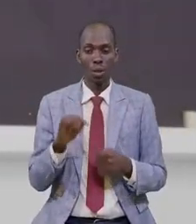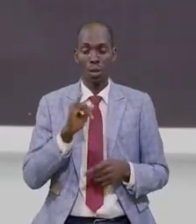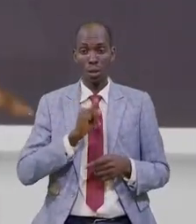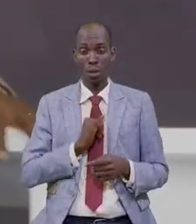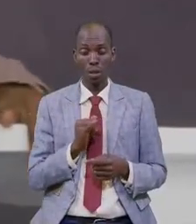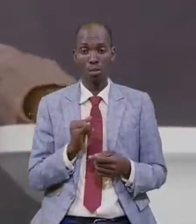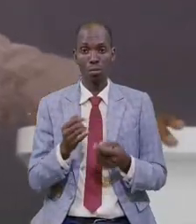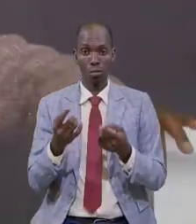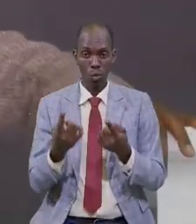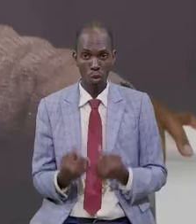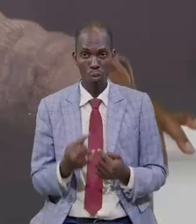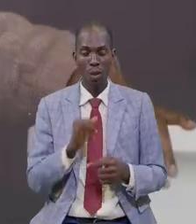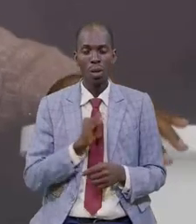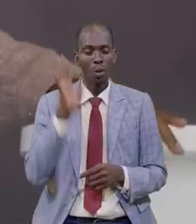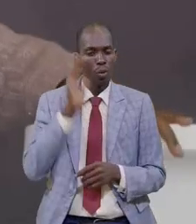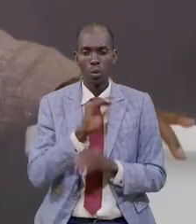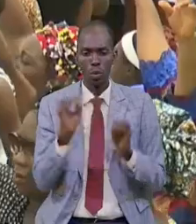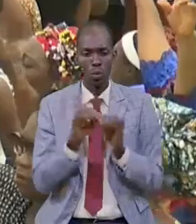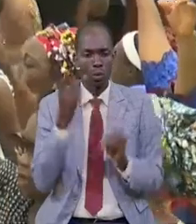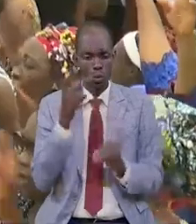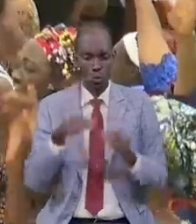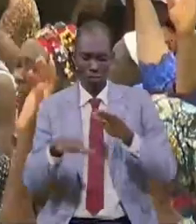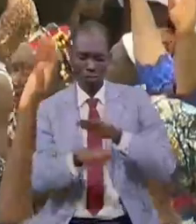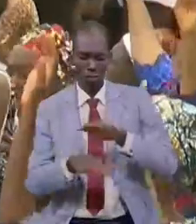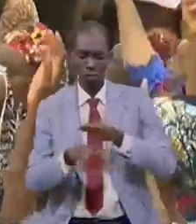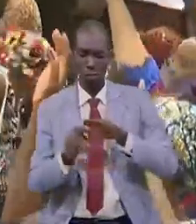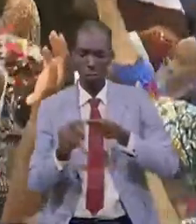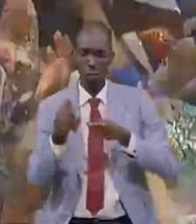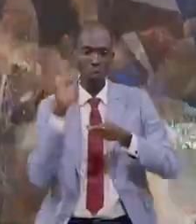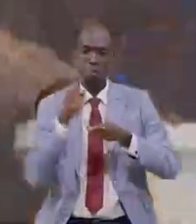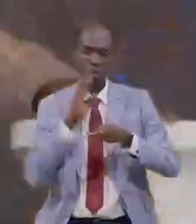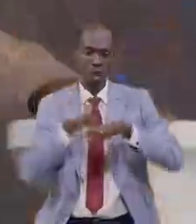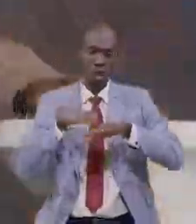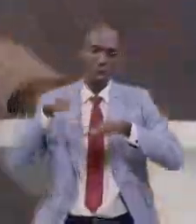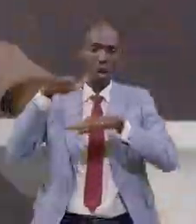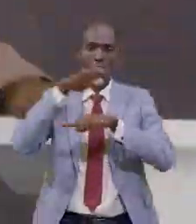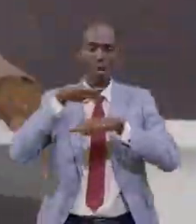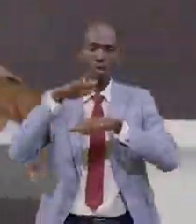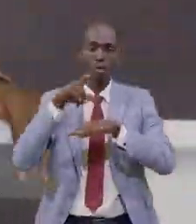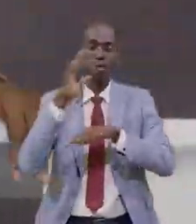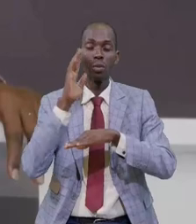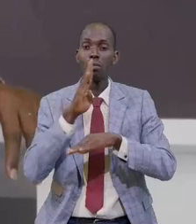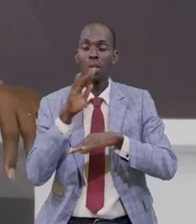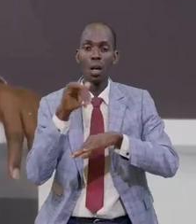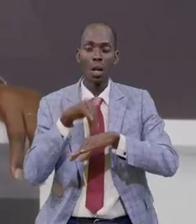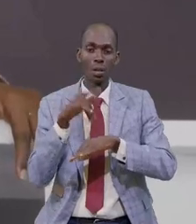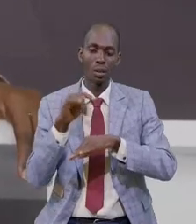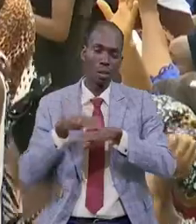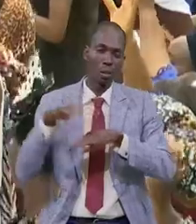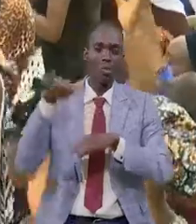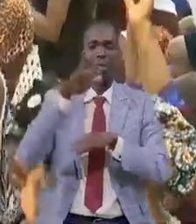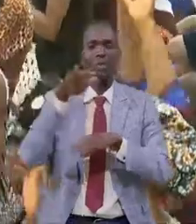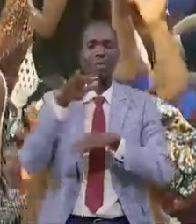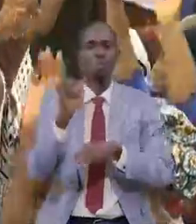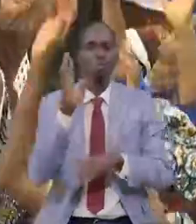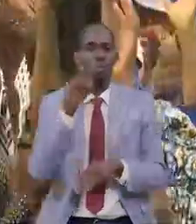là où tu es présentement je te verrai au sommet là-bas en haut là-bas où es-tu